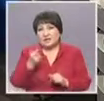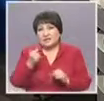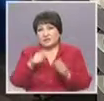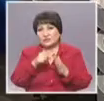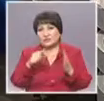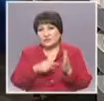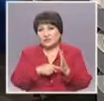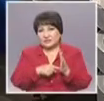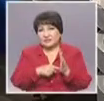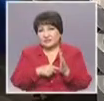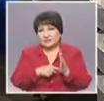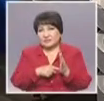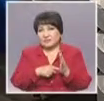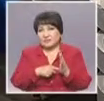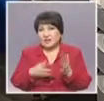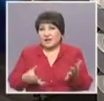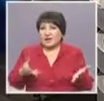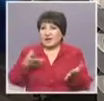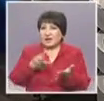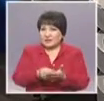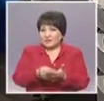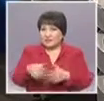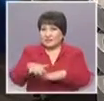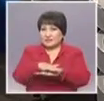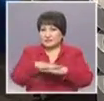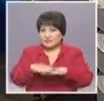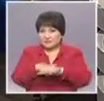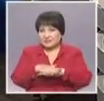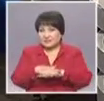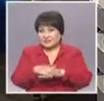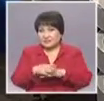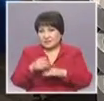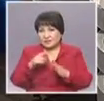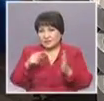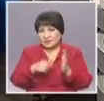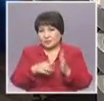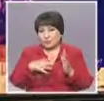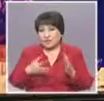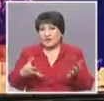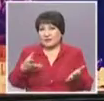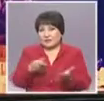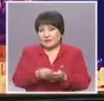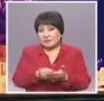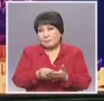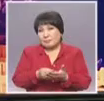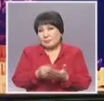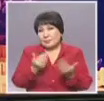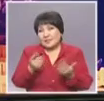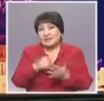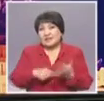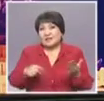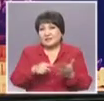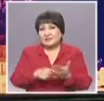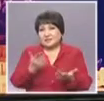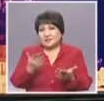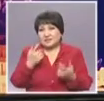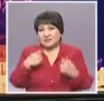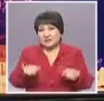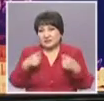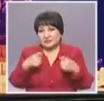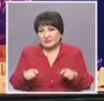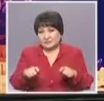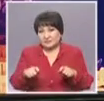ақылы жаңағы алаңдардың жаңа айтып кеткен болатын сұрағында. Енді қалада қазір енді нарықтың басқаны